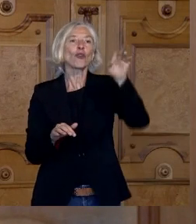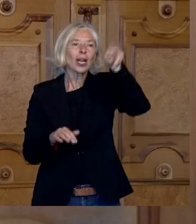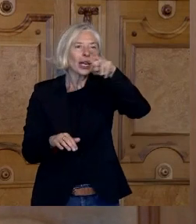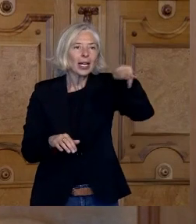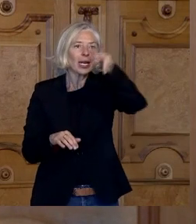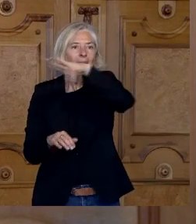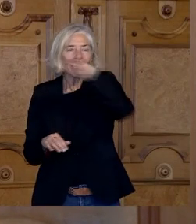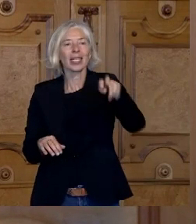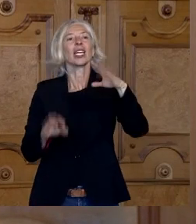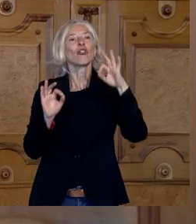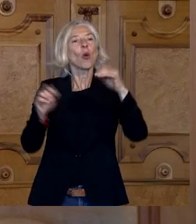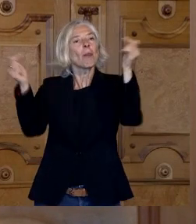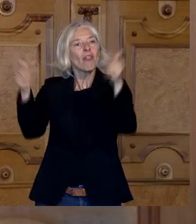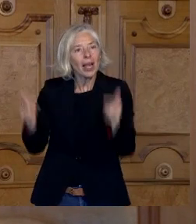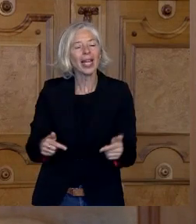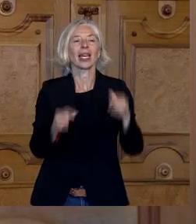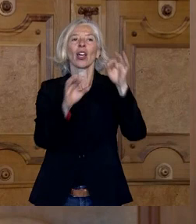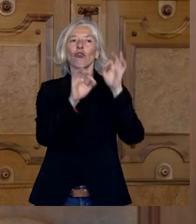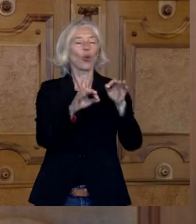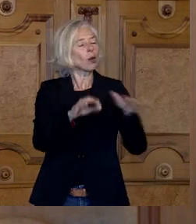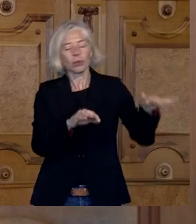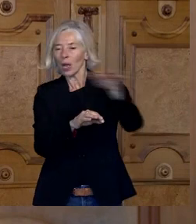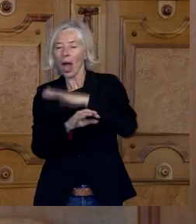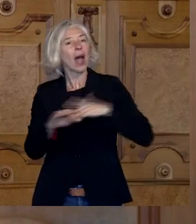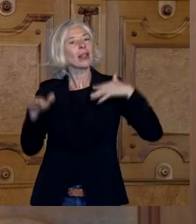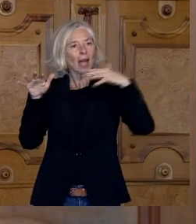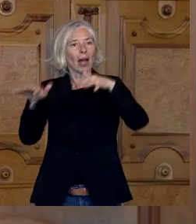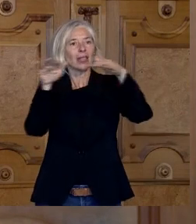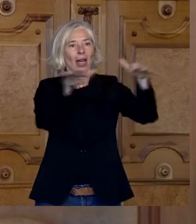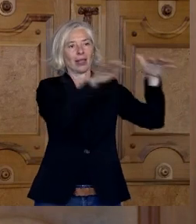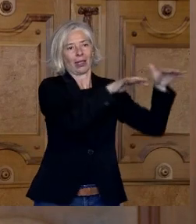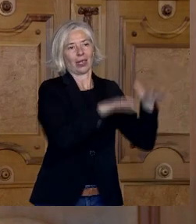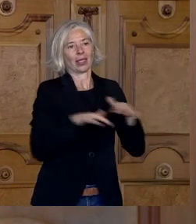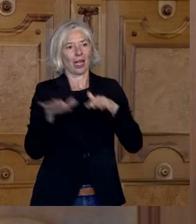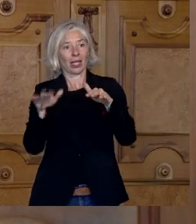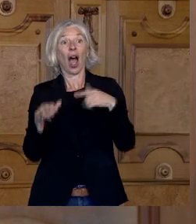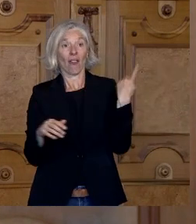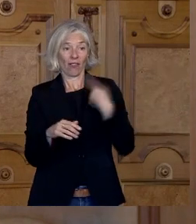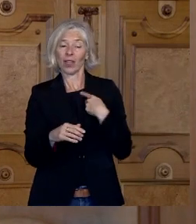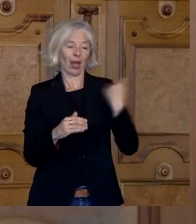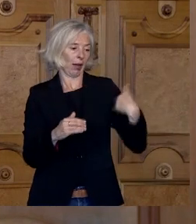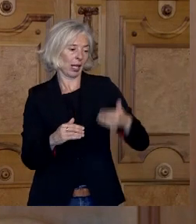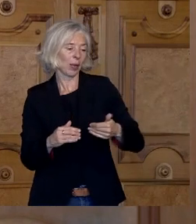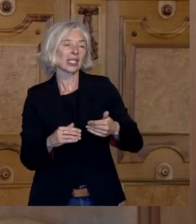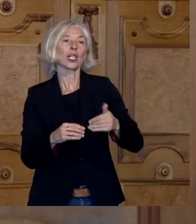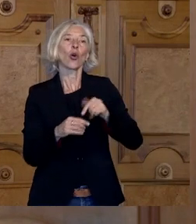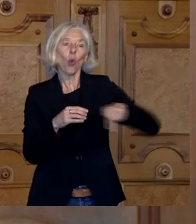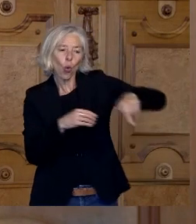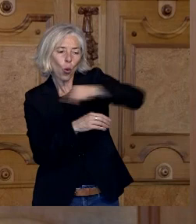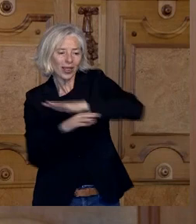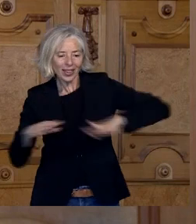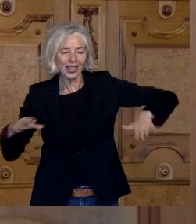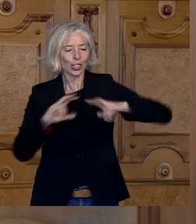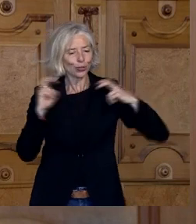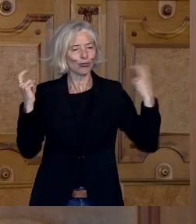Kräfte arbeiten hier gut zusammen. Es gibt regelmäßig runde Tische, auch wo die Sozialträger wie Altenheime, wie Pflegedienste sich abstimmen und